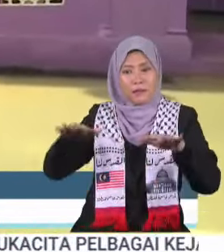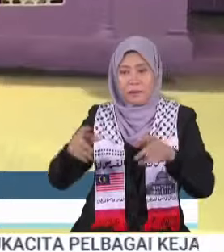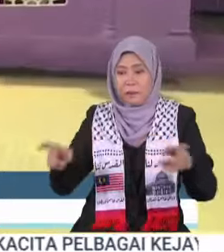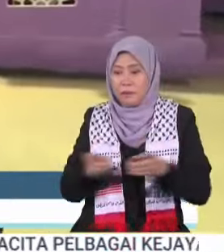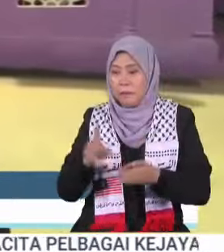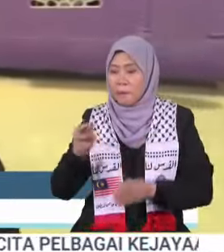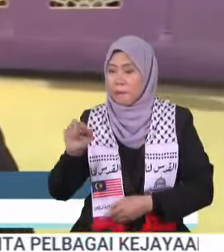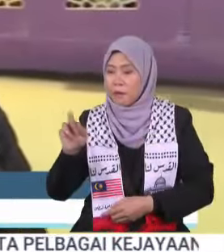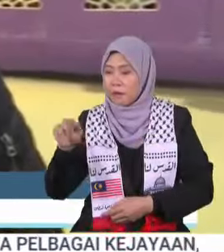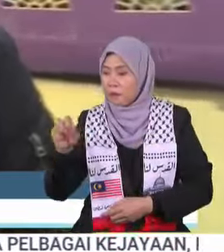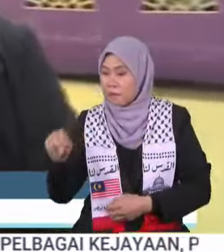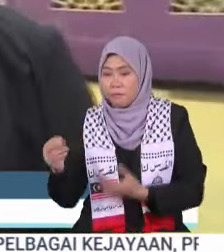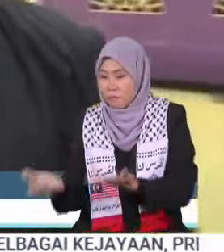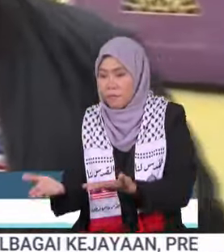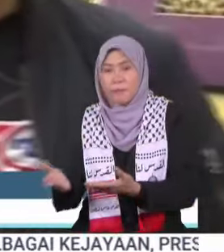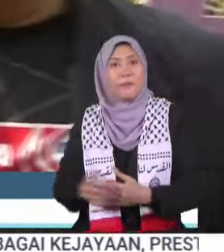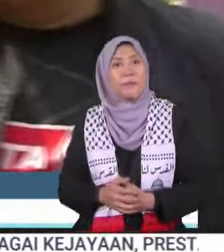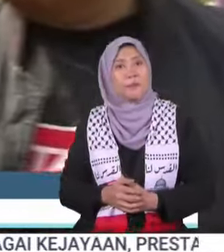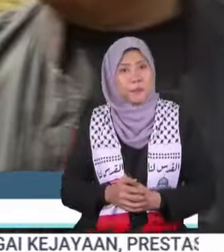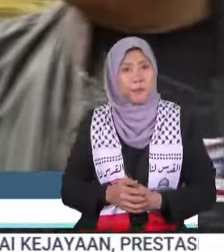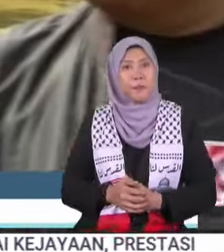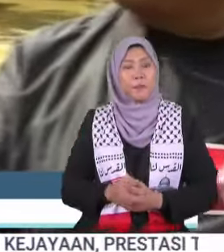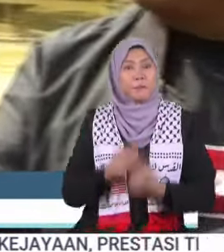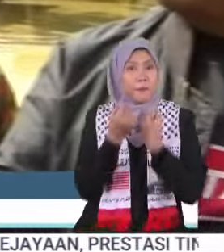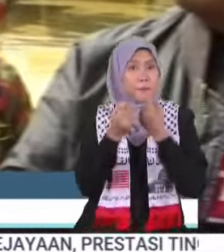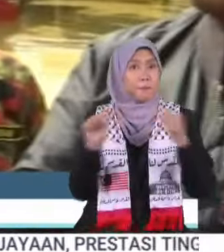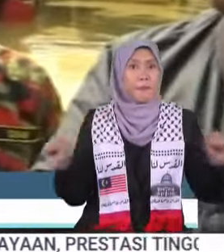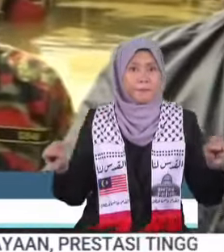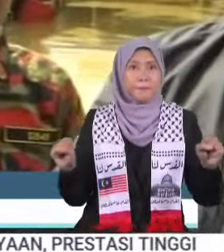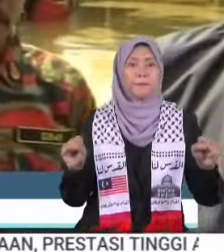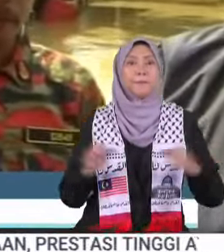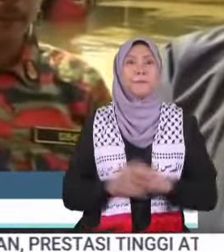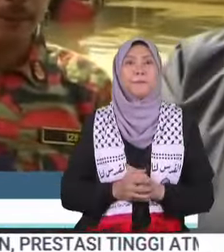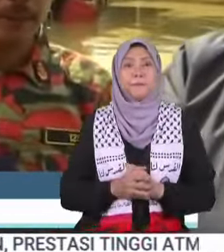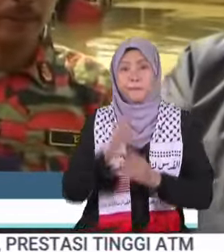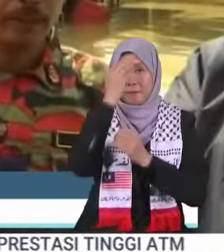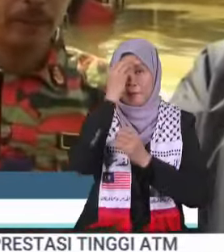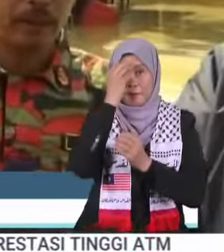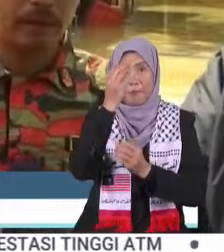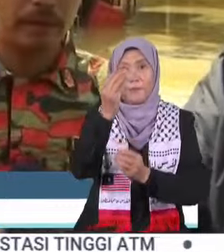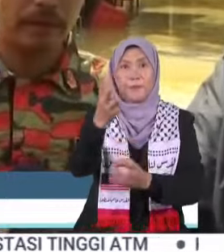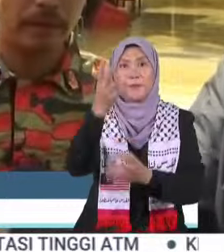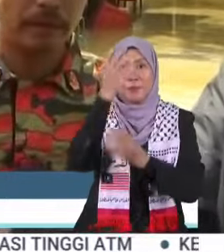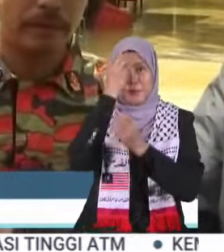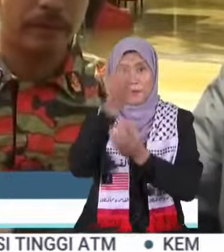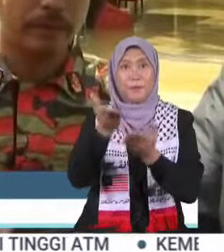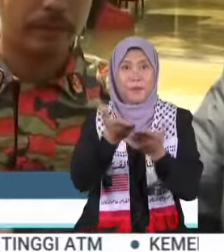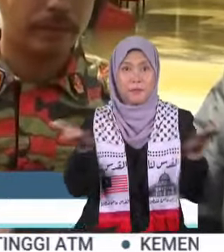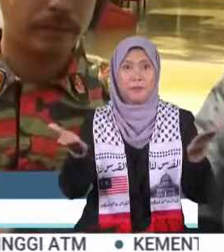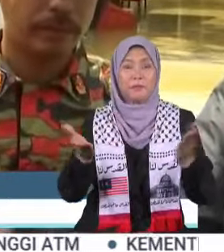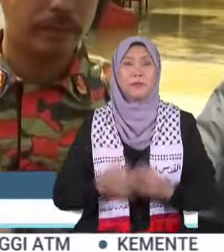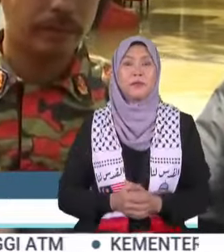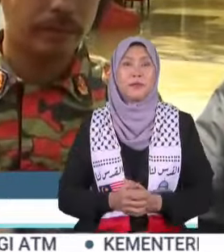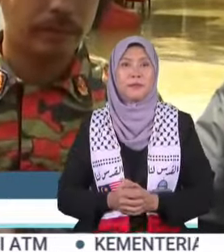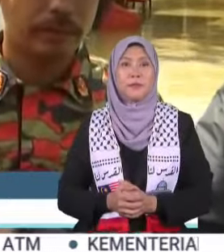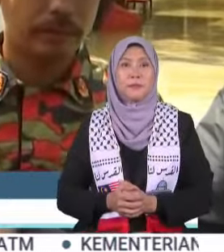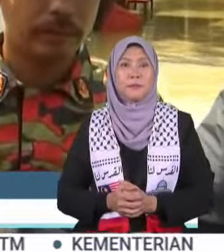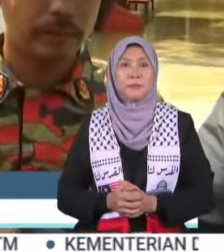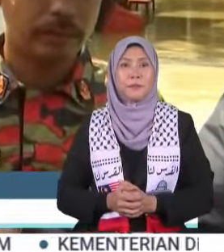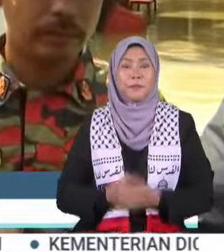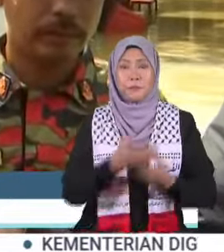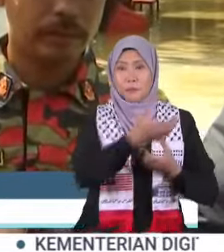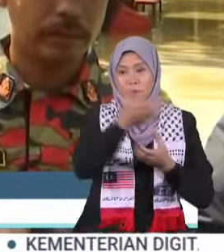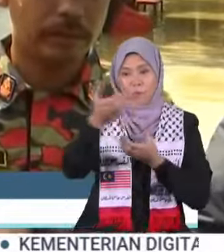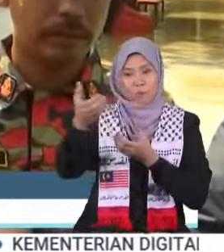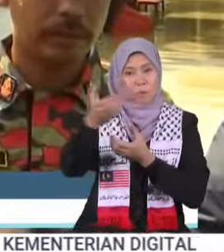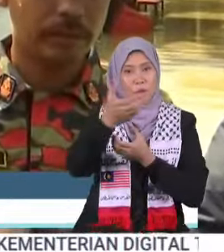Maran ketika ini okey bagi untuk persiapan kita untuk makluman a semua okey pihak jabatan